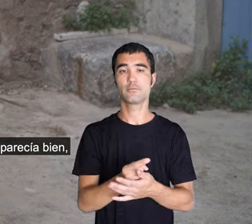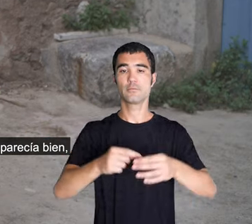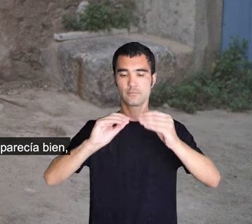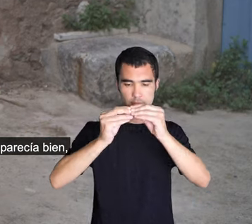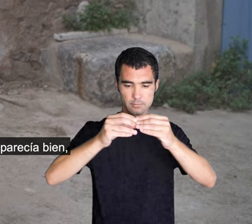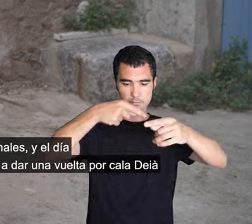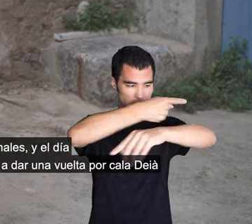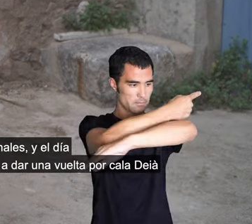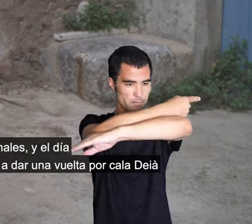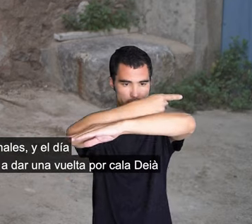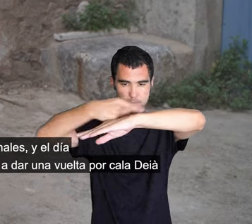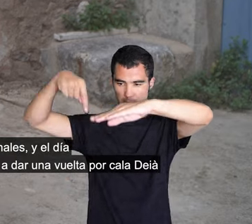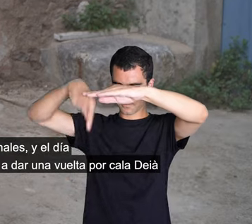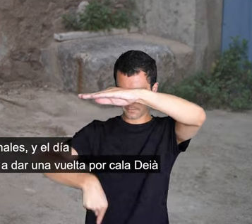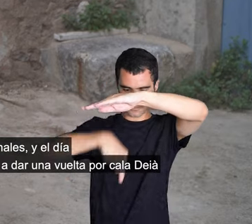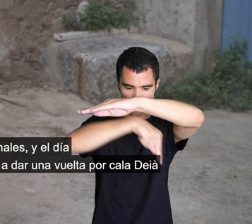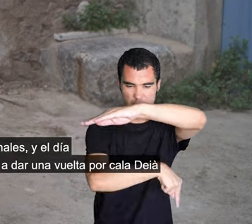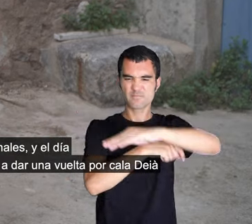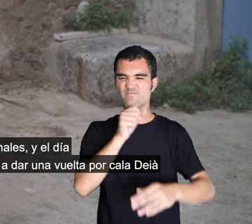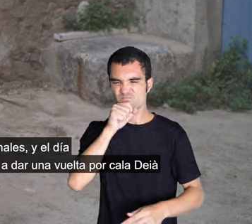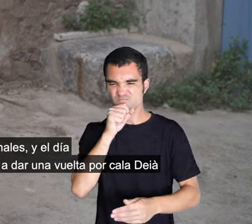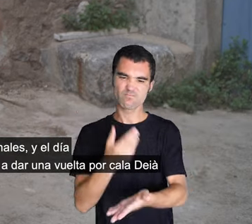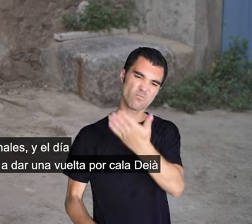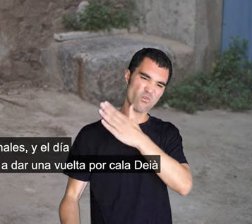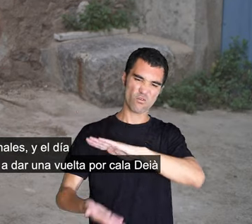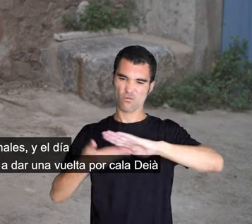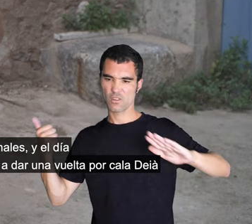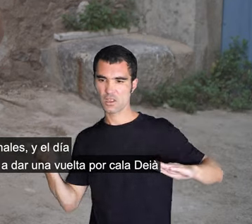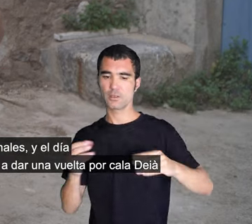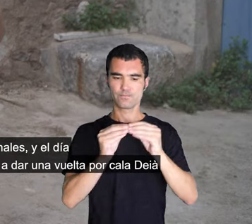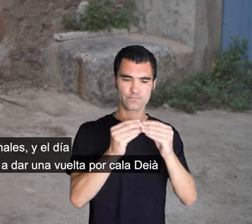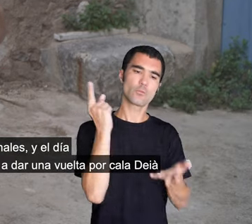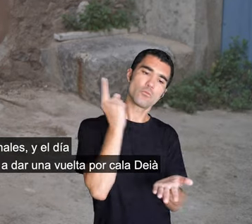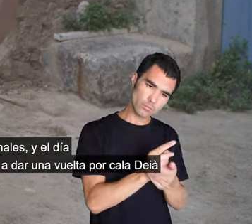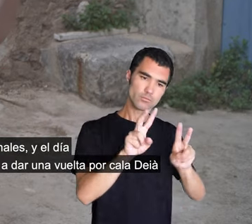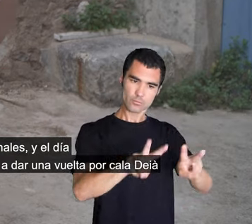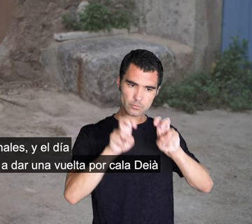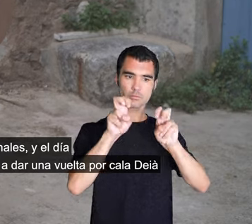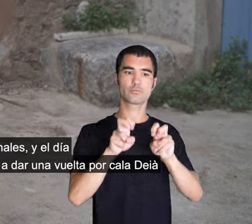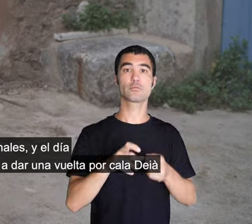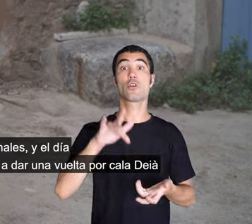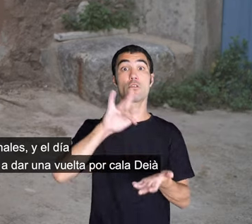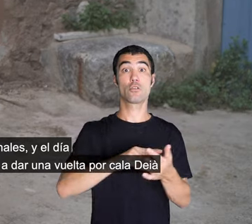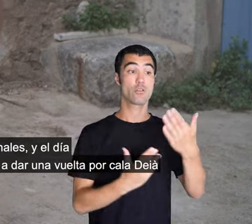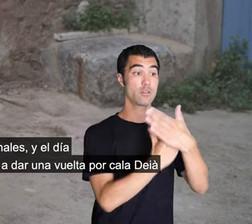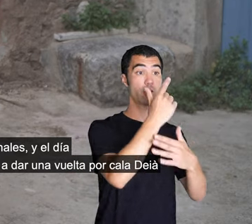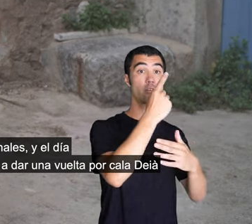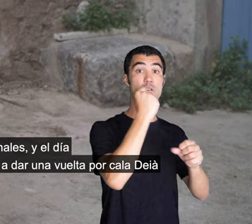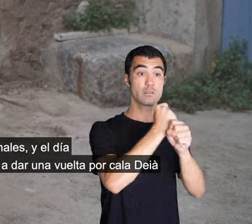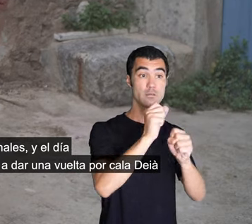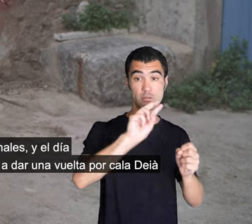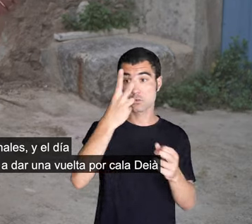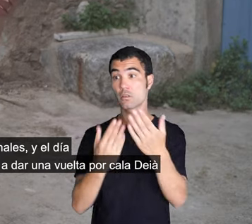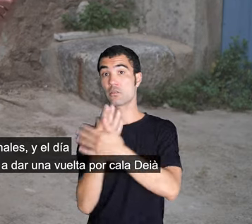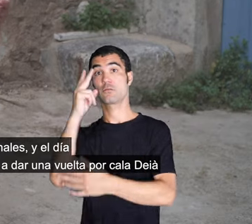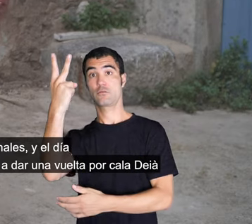palangres, lladàvem les que hi havia a veure, els tornaven a fer, i hi havia dies que feia dos jornals. I